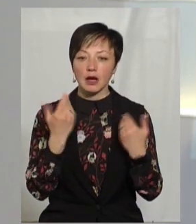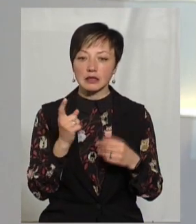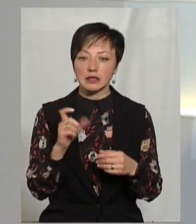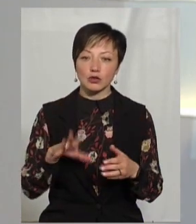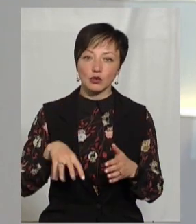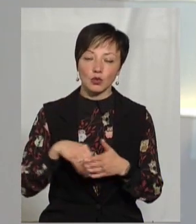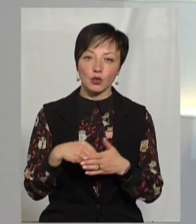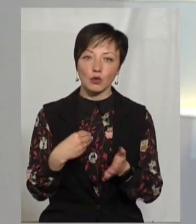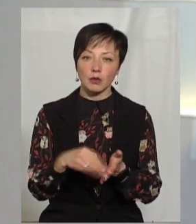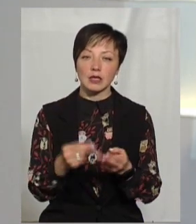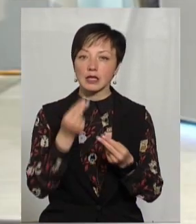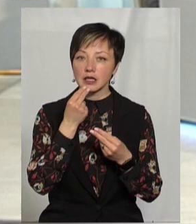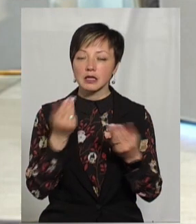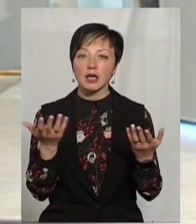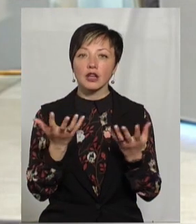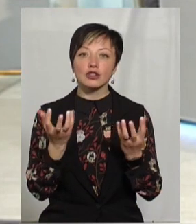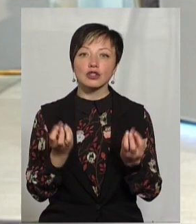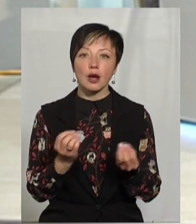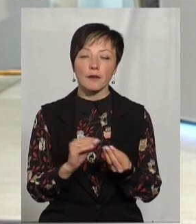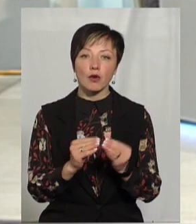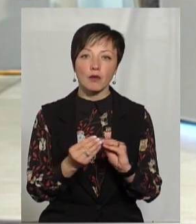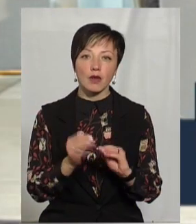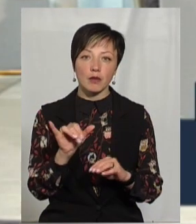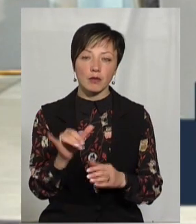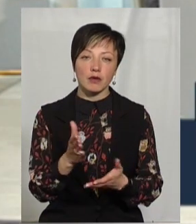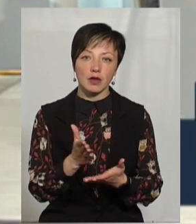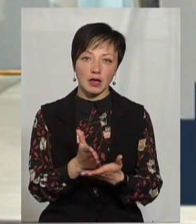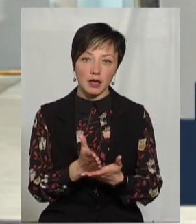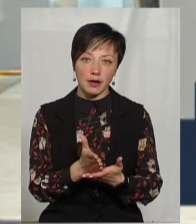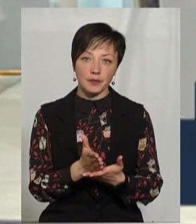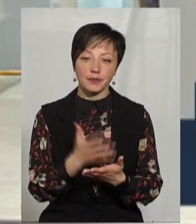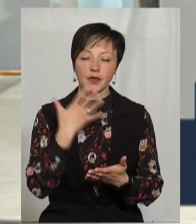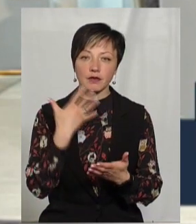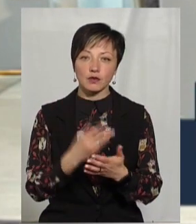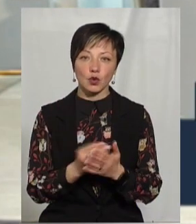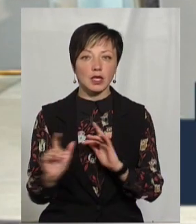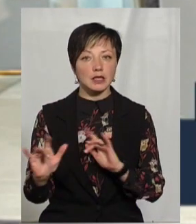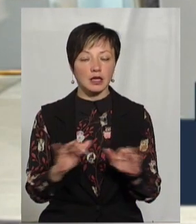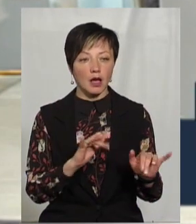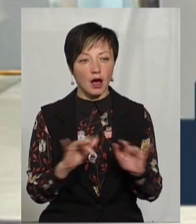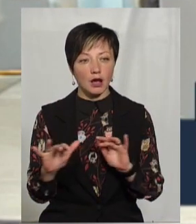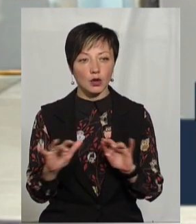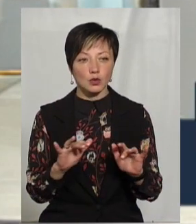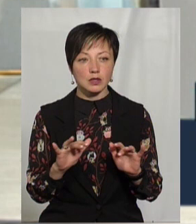купити їсти, які ще проблеми зустрічаються, ви зустрічаєтеся у своїй діяльності